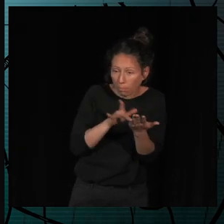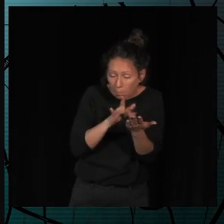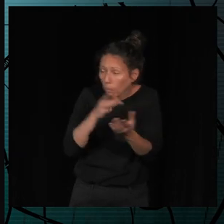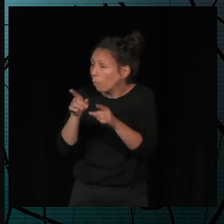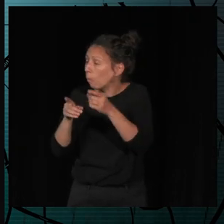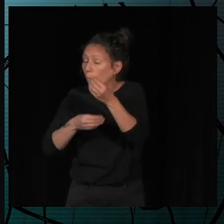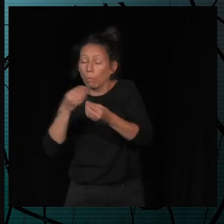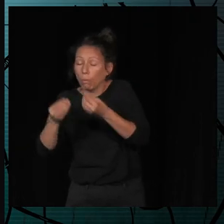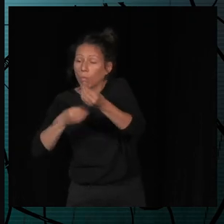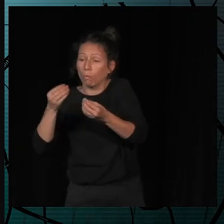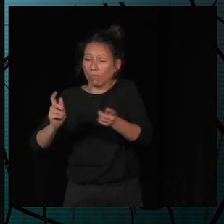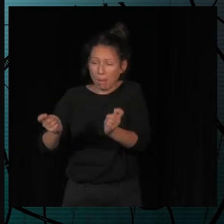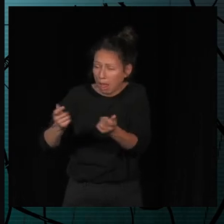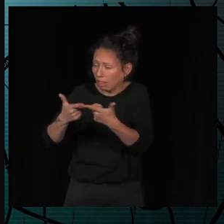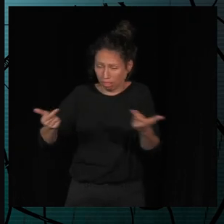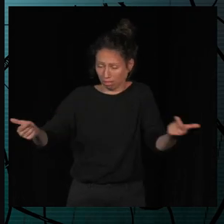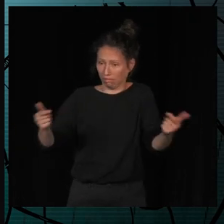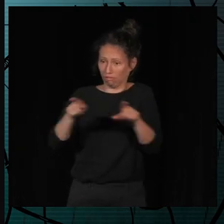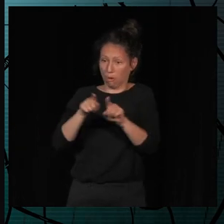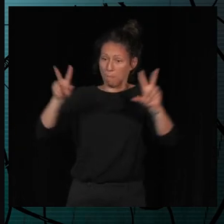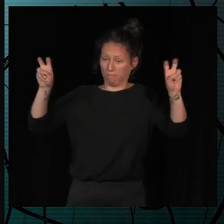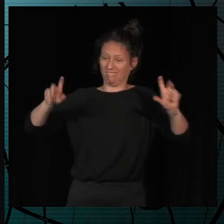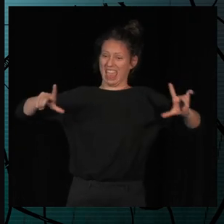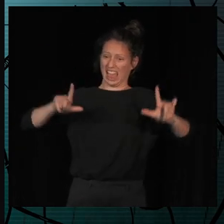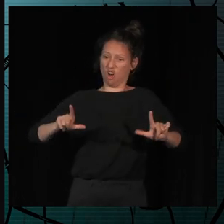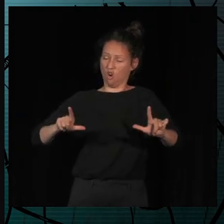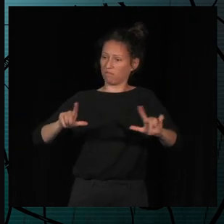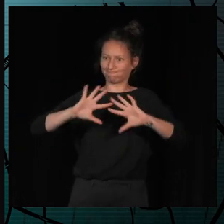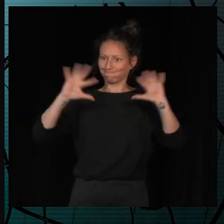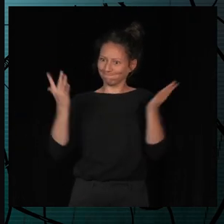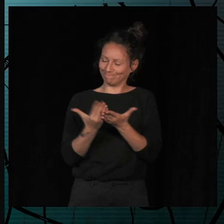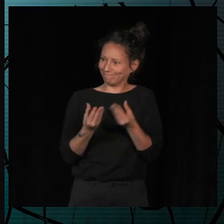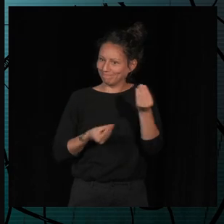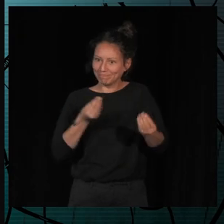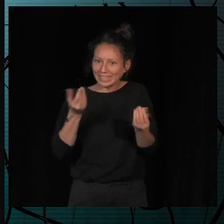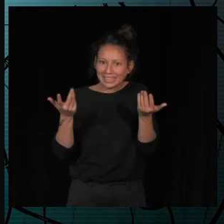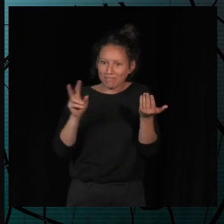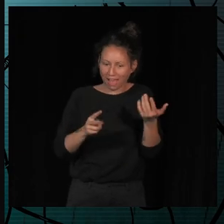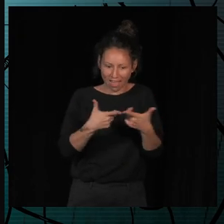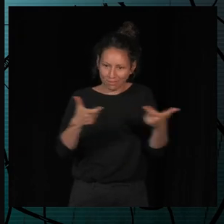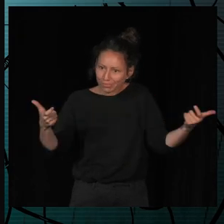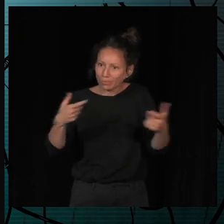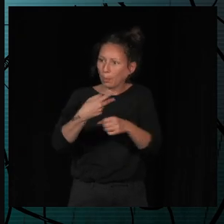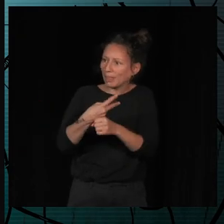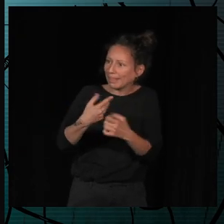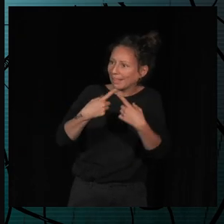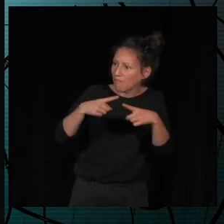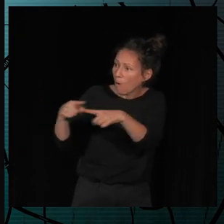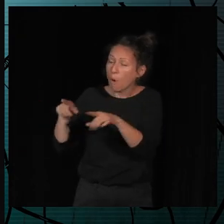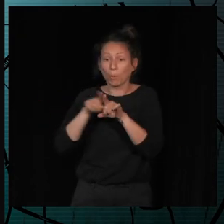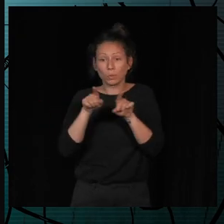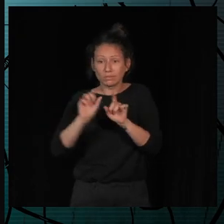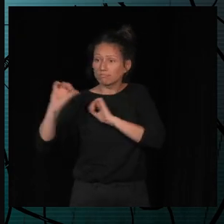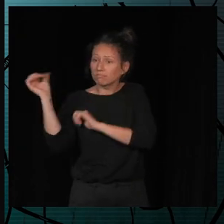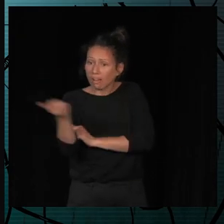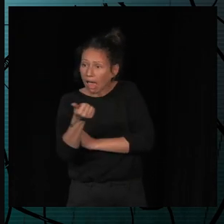sémantiques associé pour justement bah déterminer de quoi on est en train de parler en terme d'outils et puis surtout en terme de pratique que